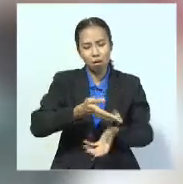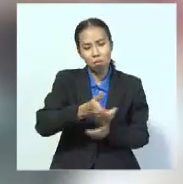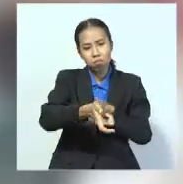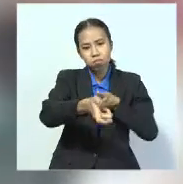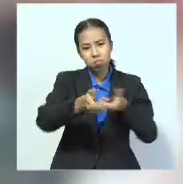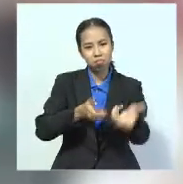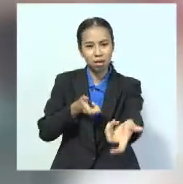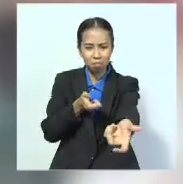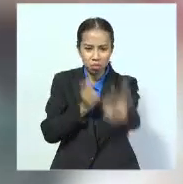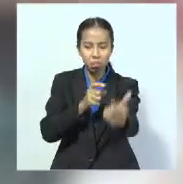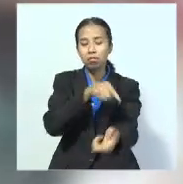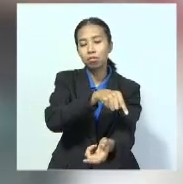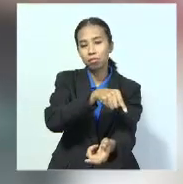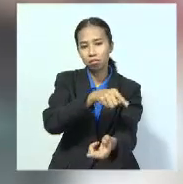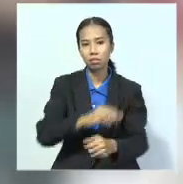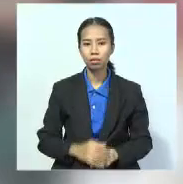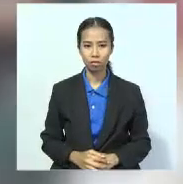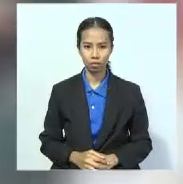นที่เป็นอาวุธปืนสงครามแน่นอน